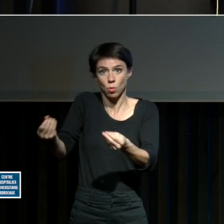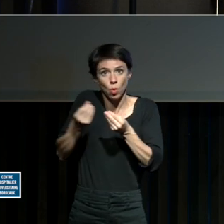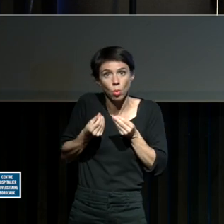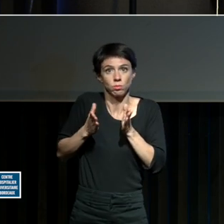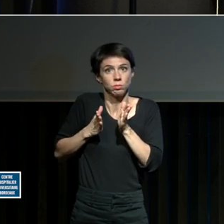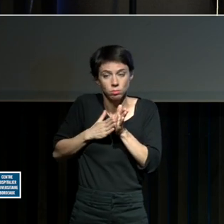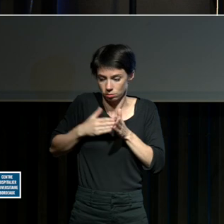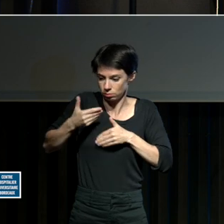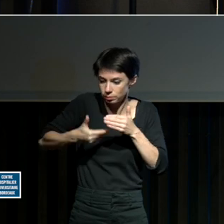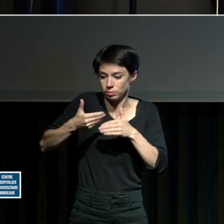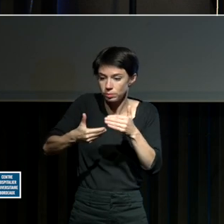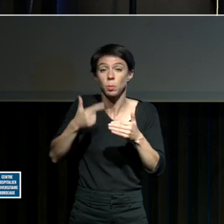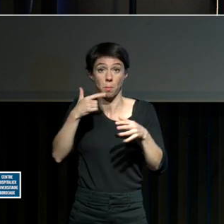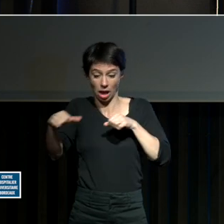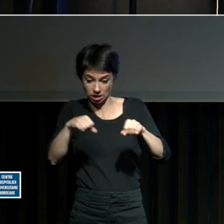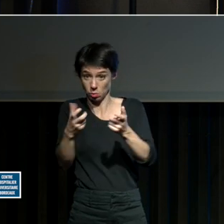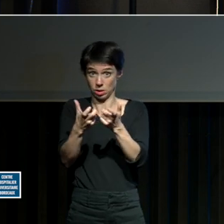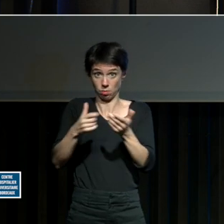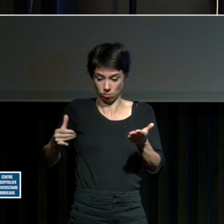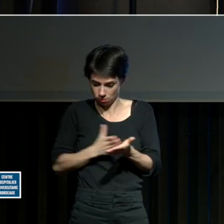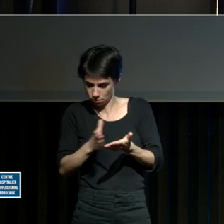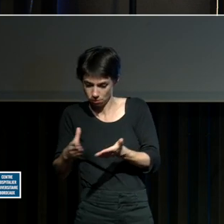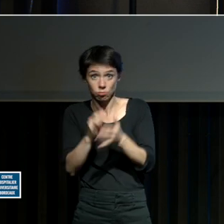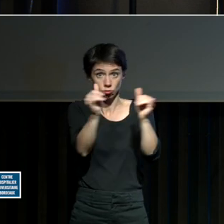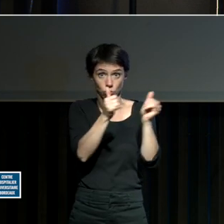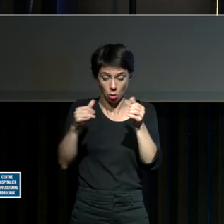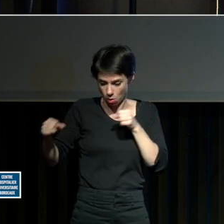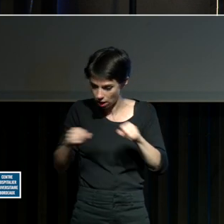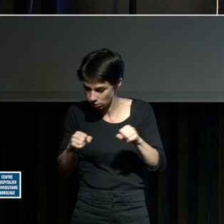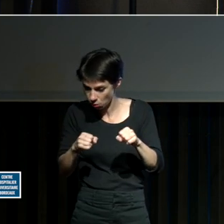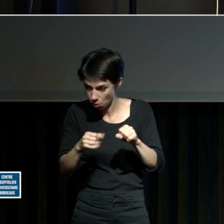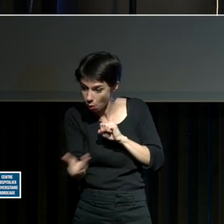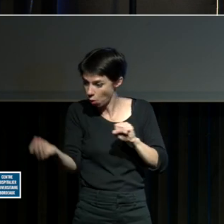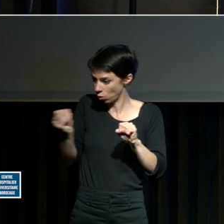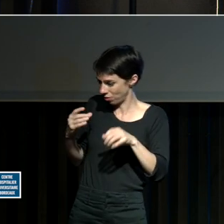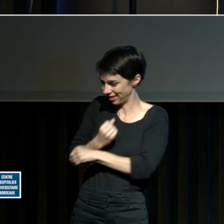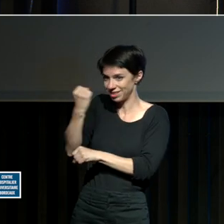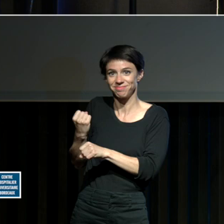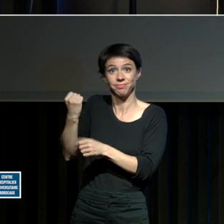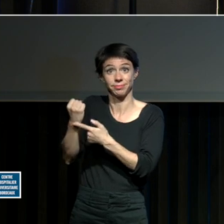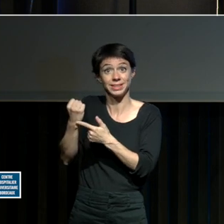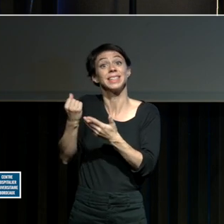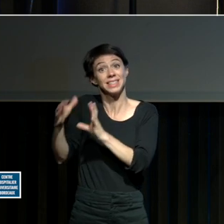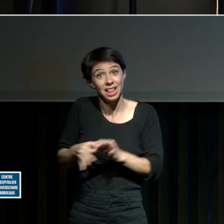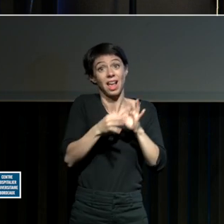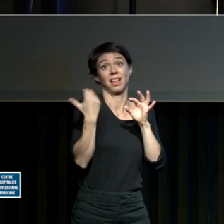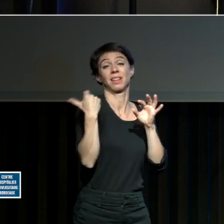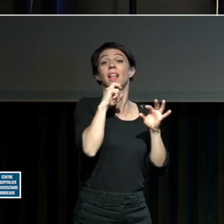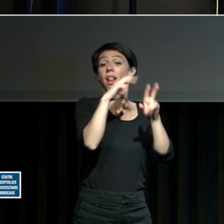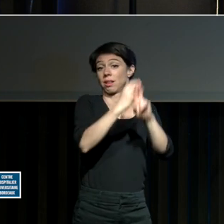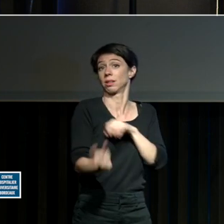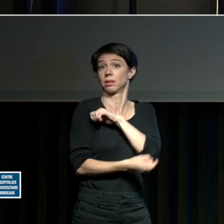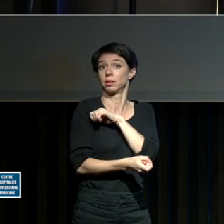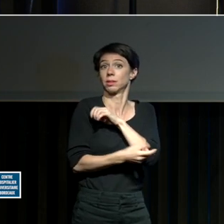scénario avec des récompenses sans délai. Et là, on retrouve la notion de rapidité d'obtention de la gratification